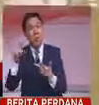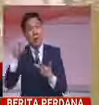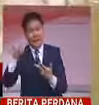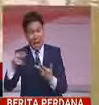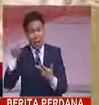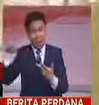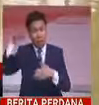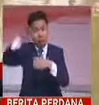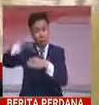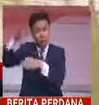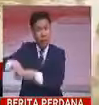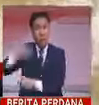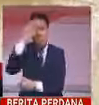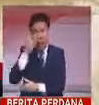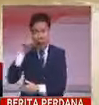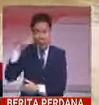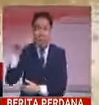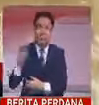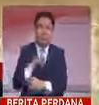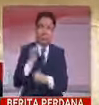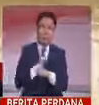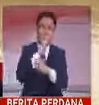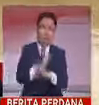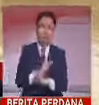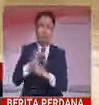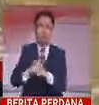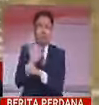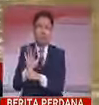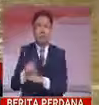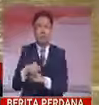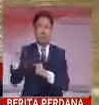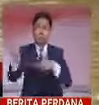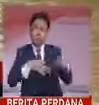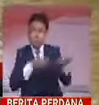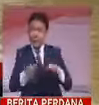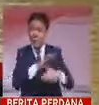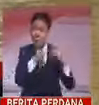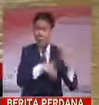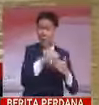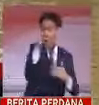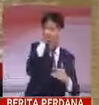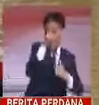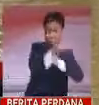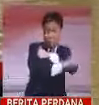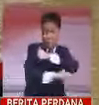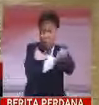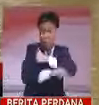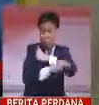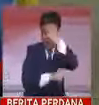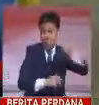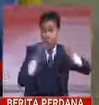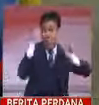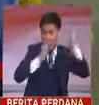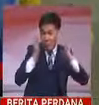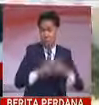membendung penularan COVID-19. Mengulas mengenai pentadbiran Kerajaan Persekutuan dan Negeri sepanjang tempoh darurat, Datuk